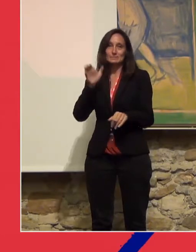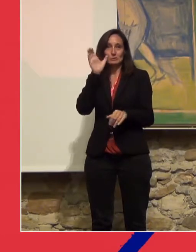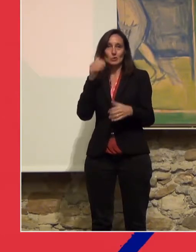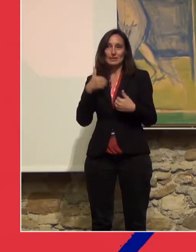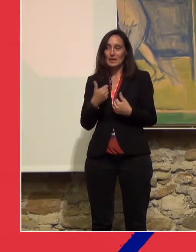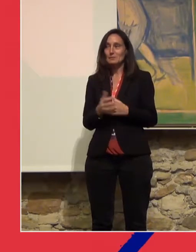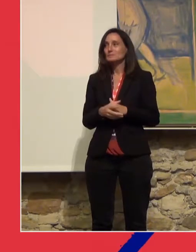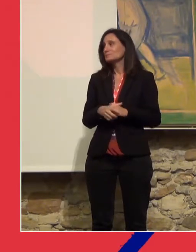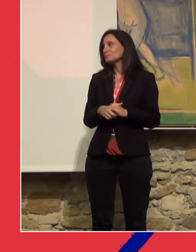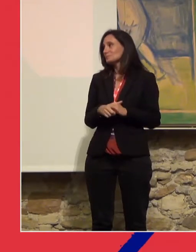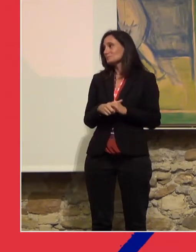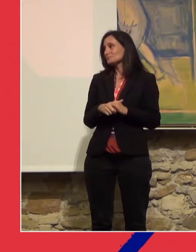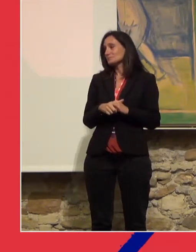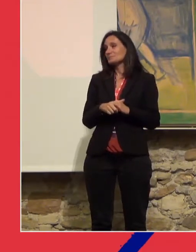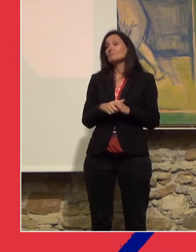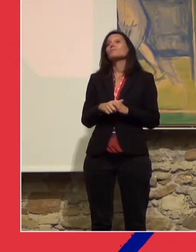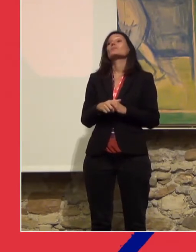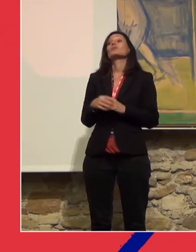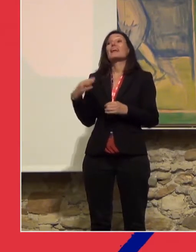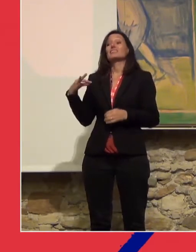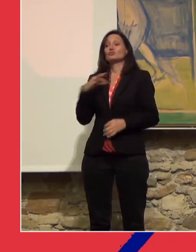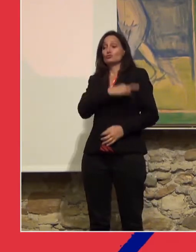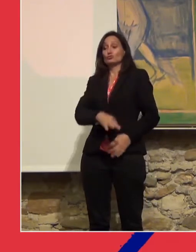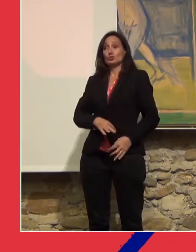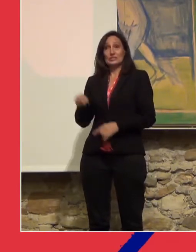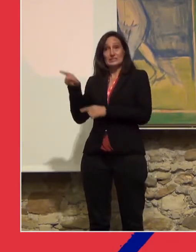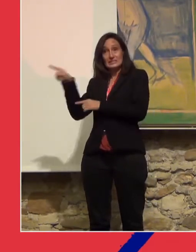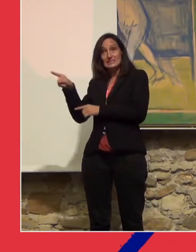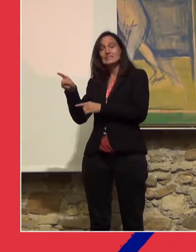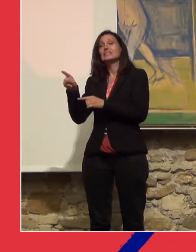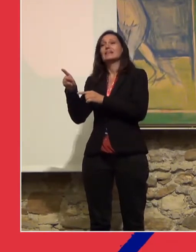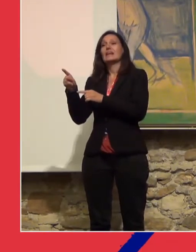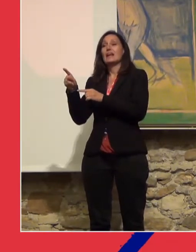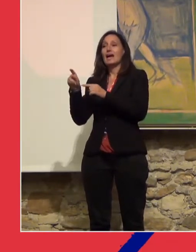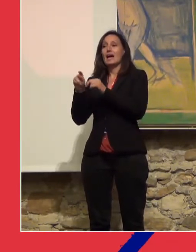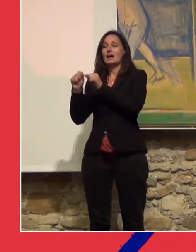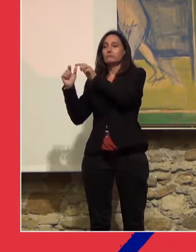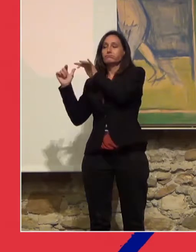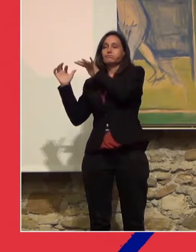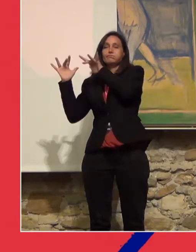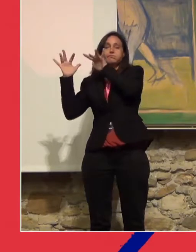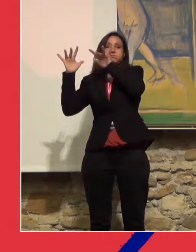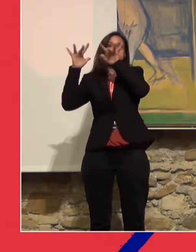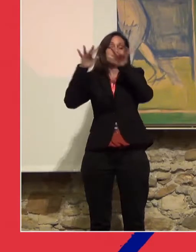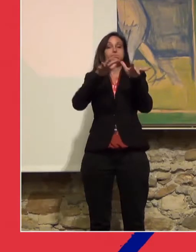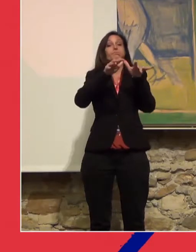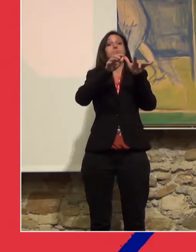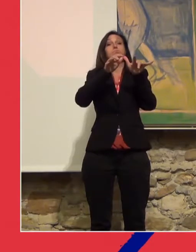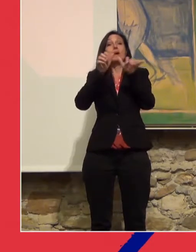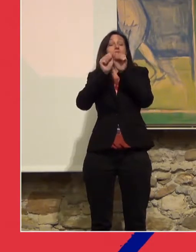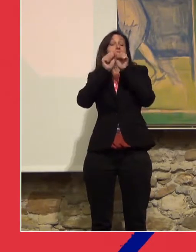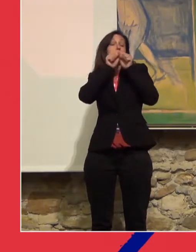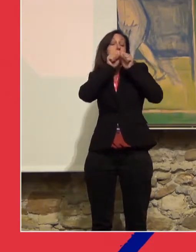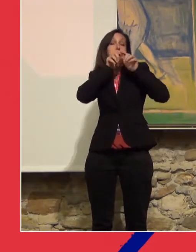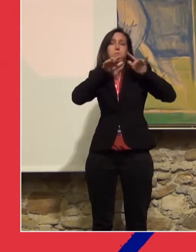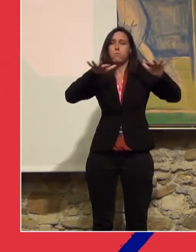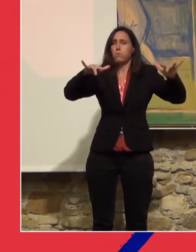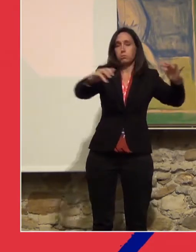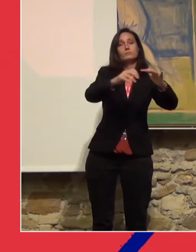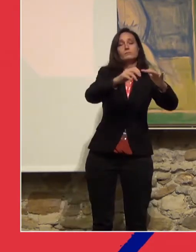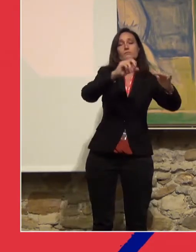L'epidemia arrivata dalla Cina si è diffusa, sì, molto velocemente, ha generato tanta paura e tanta